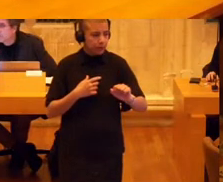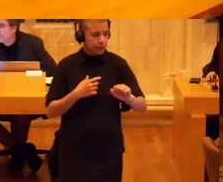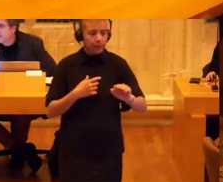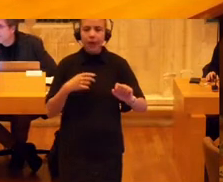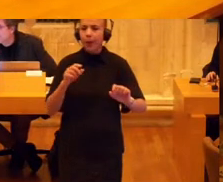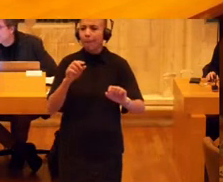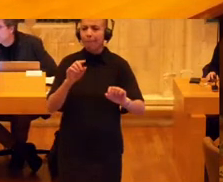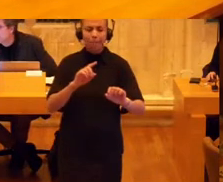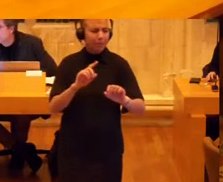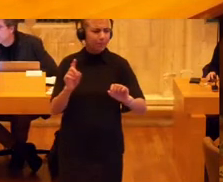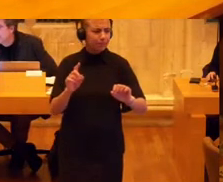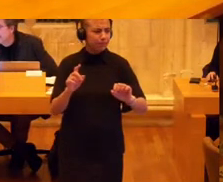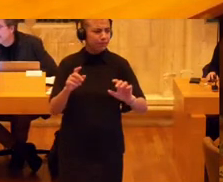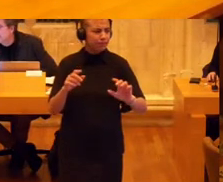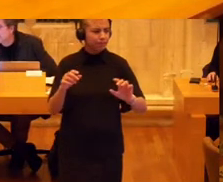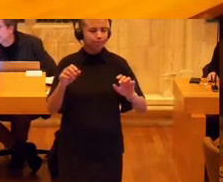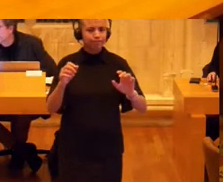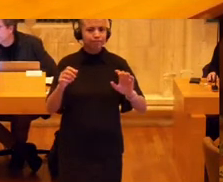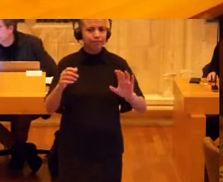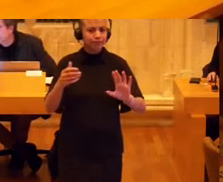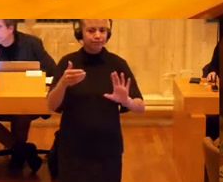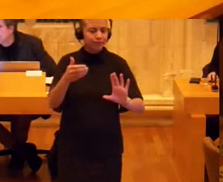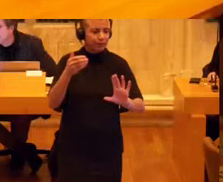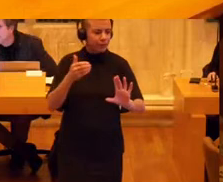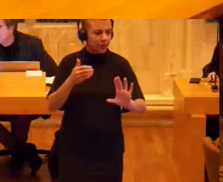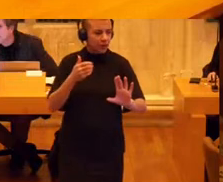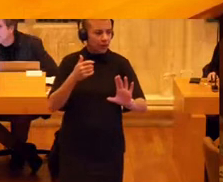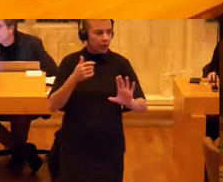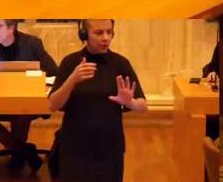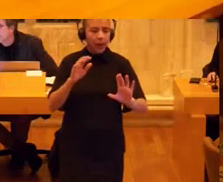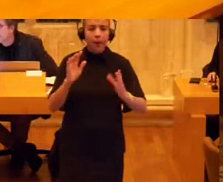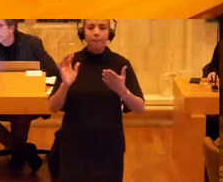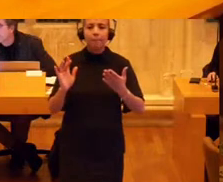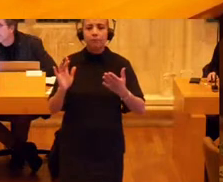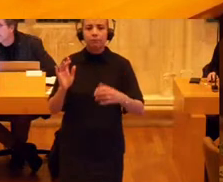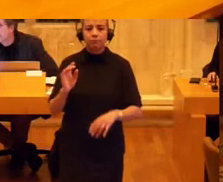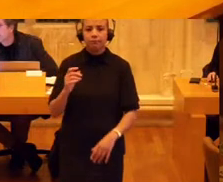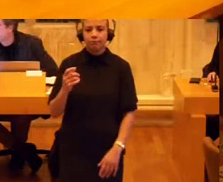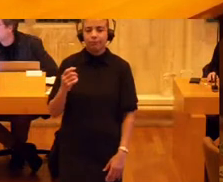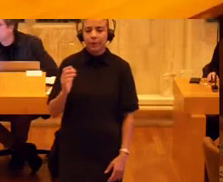Non, celui où on a l'axe de la délivrande. Page 7.